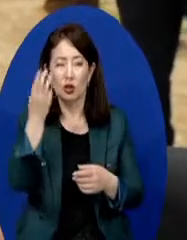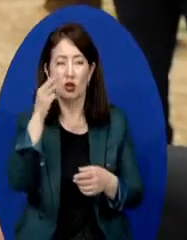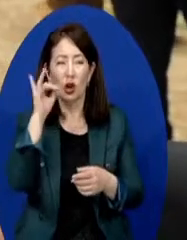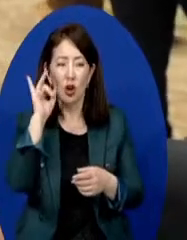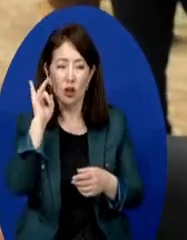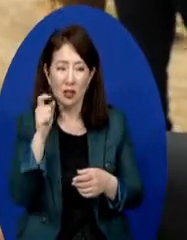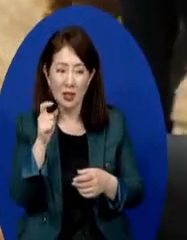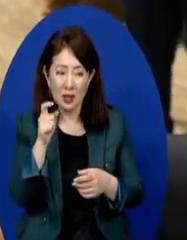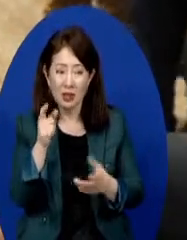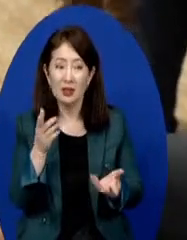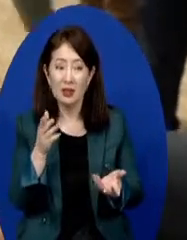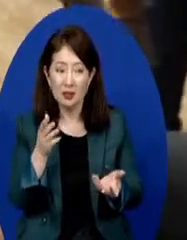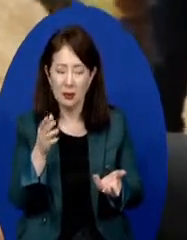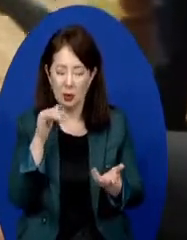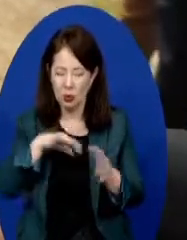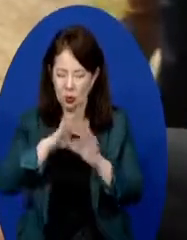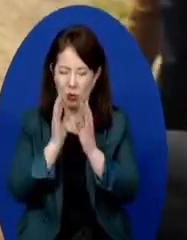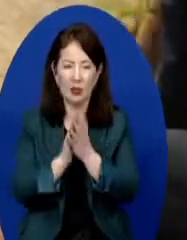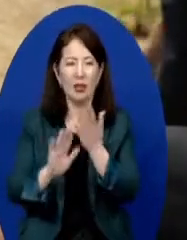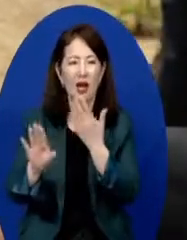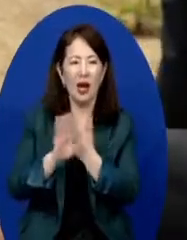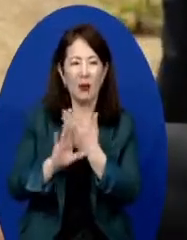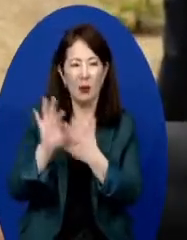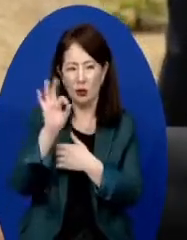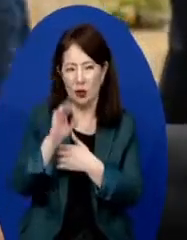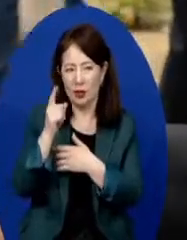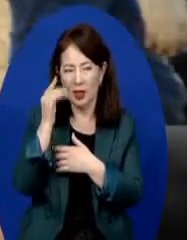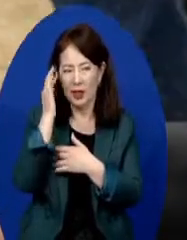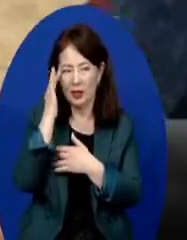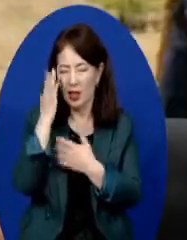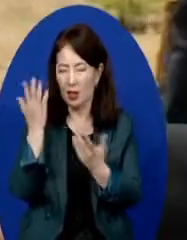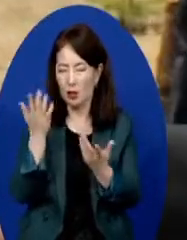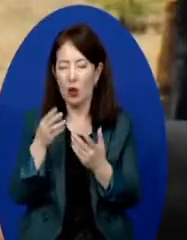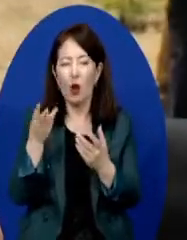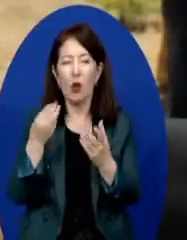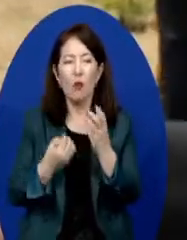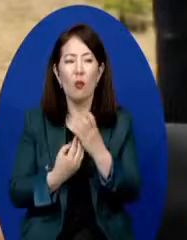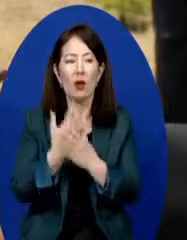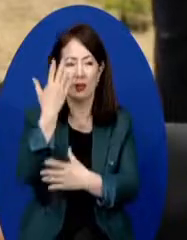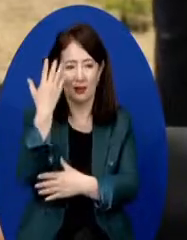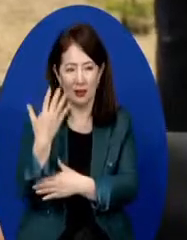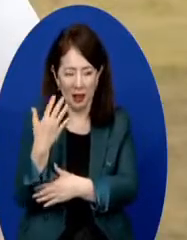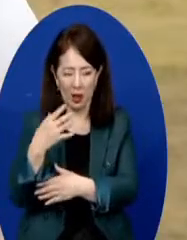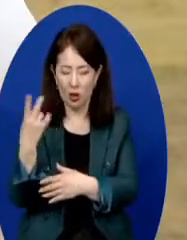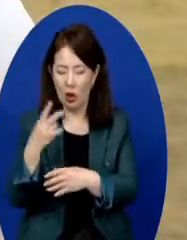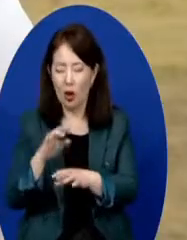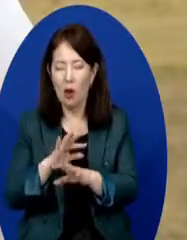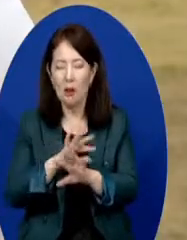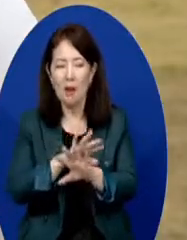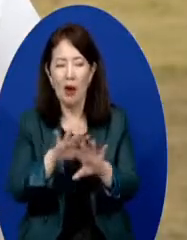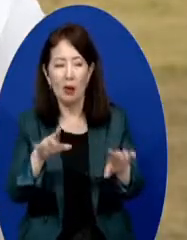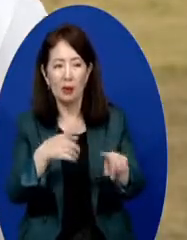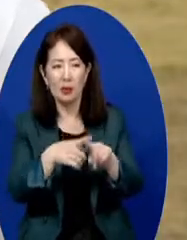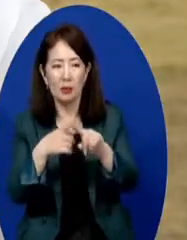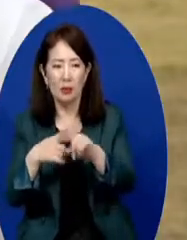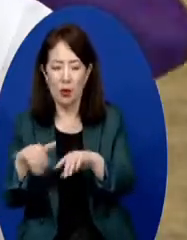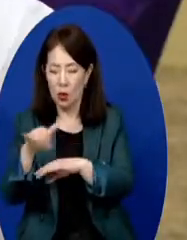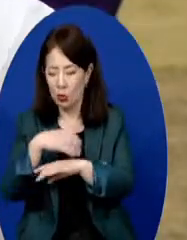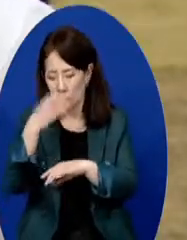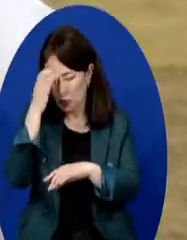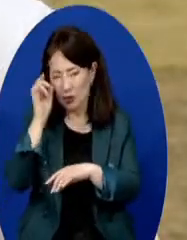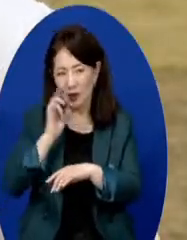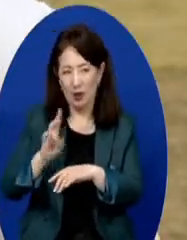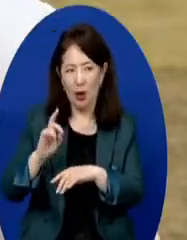Тийм учраас энэ бүгдээс одоо хамгаалах цорын ганц зарвал энэ мод тарих ногоон байгууламжийг нэмэгдүүлэх. Улс төрийн нам хүчин